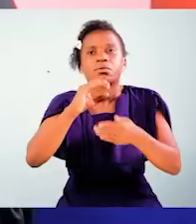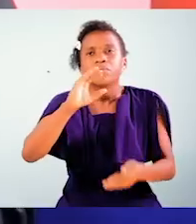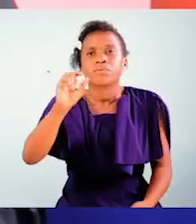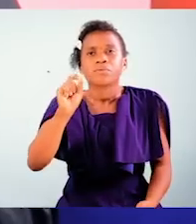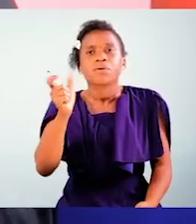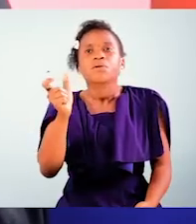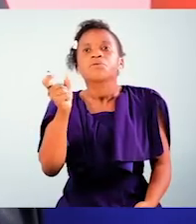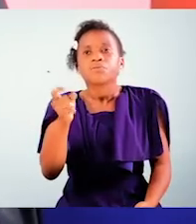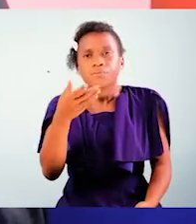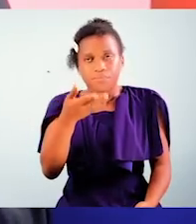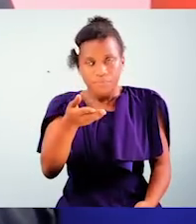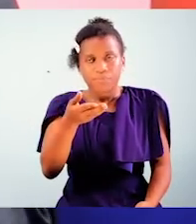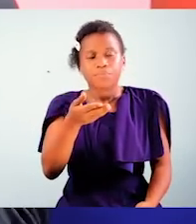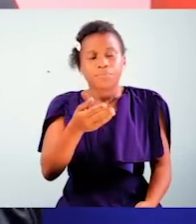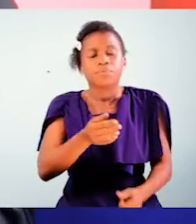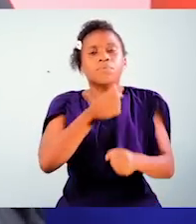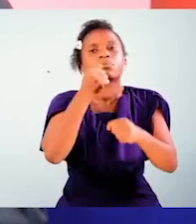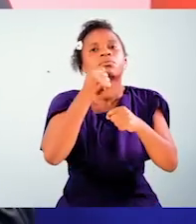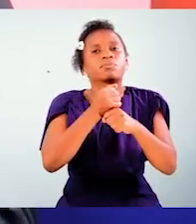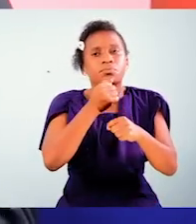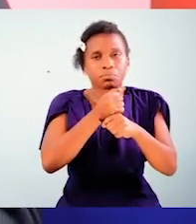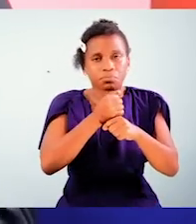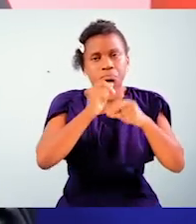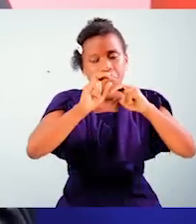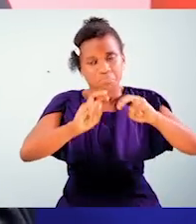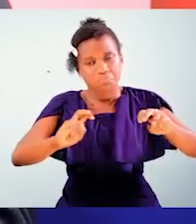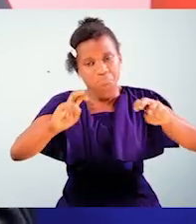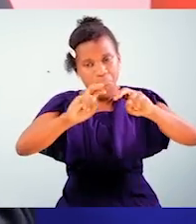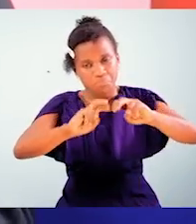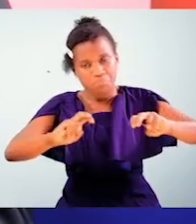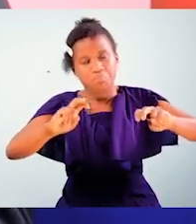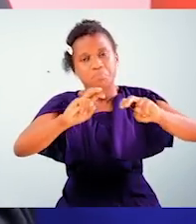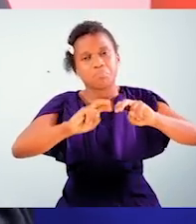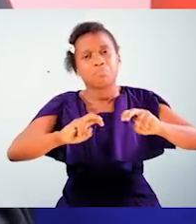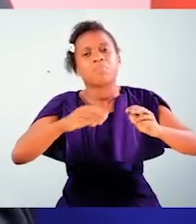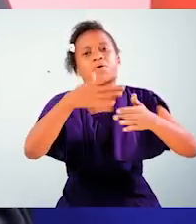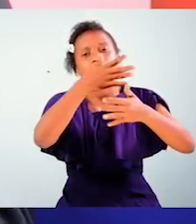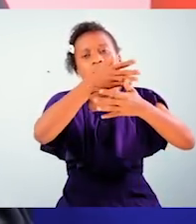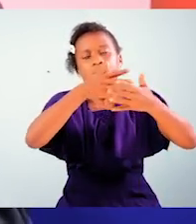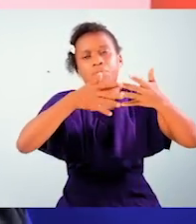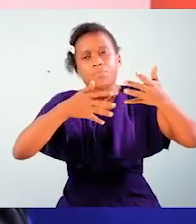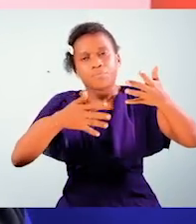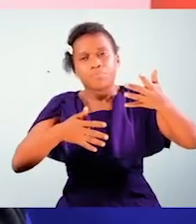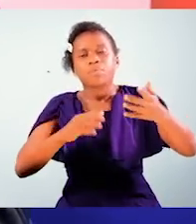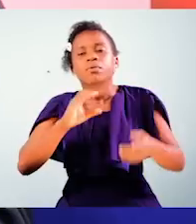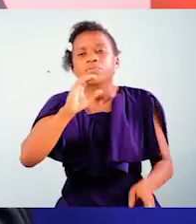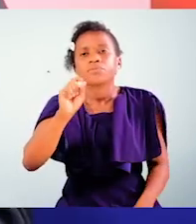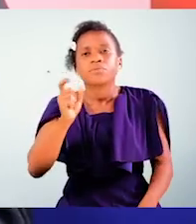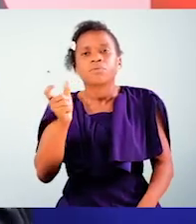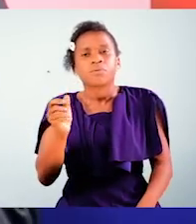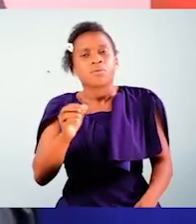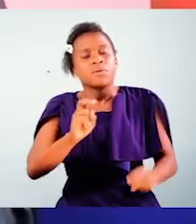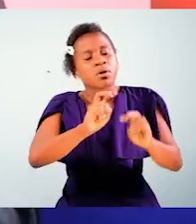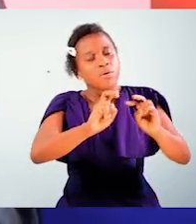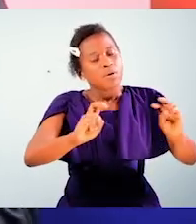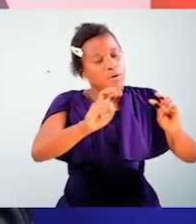bajeti nzima inaenda kufanya kazi za ukaguzi wa CAG, na kile anachokikagua ni 10% tu.